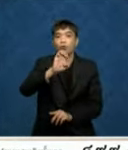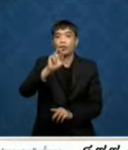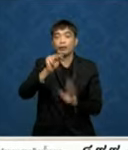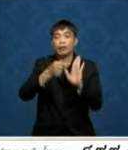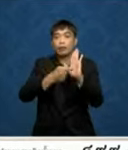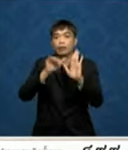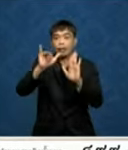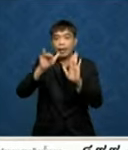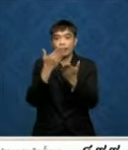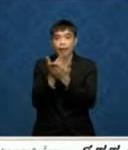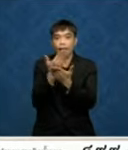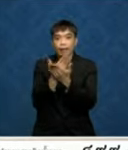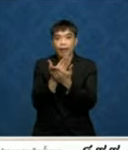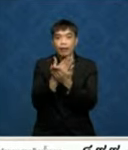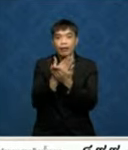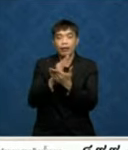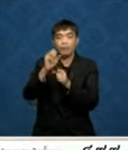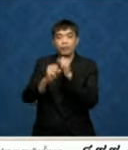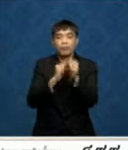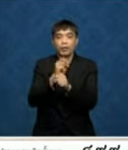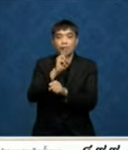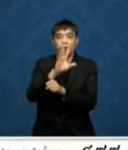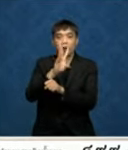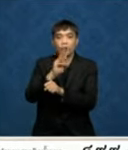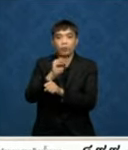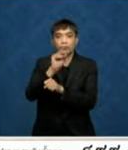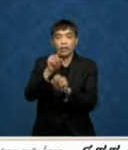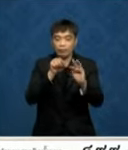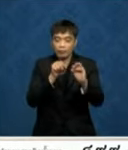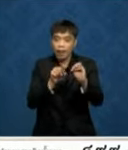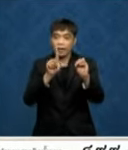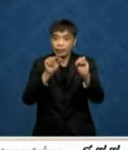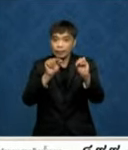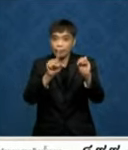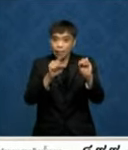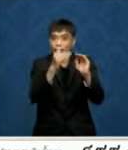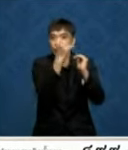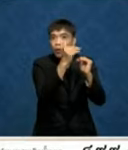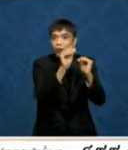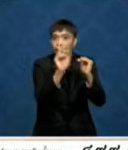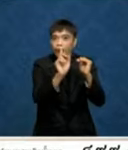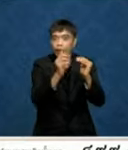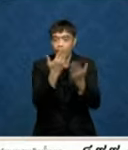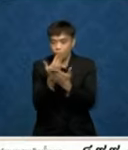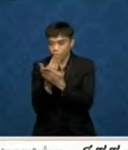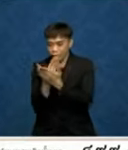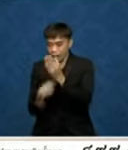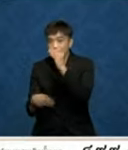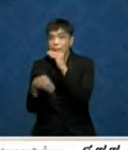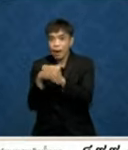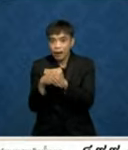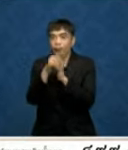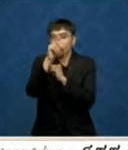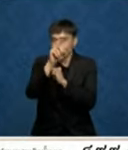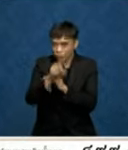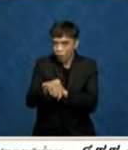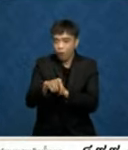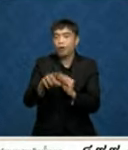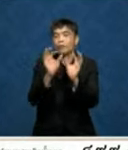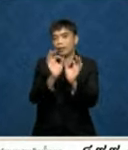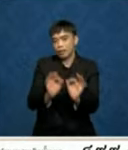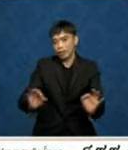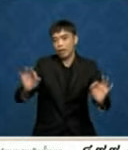ราช2561มาตรา21นะครับการจัดทำงบประมาณรายจ่ายเพิ่มเติมให้กระทำได้เมื่อมีเหตุ